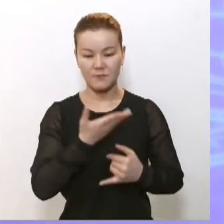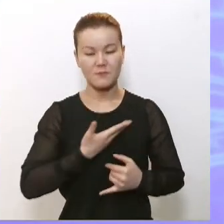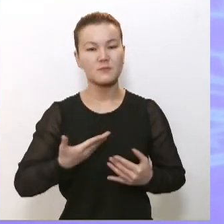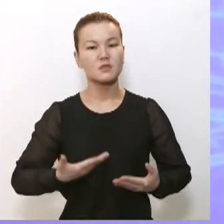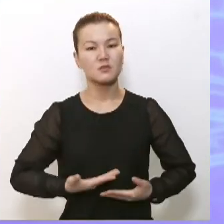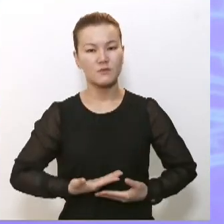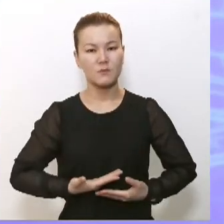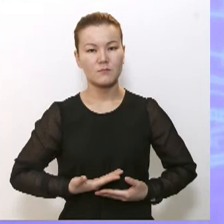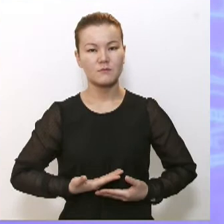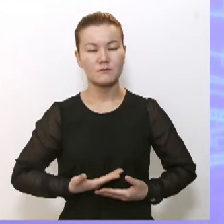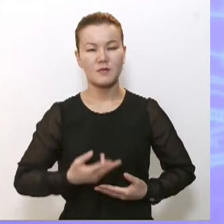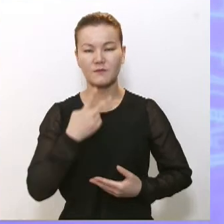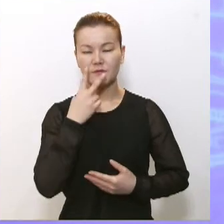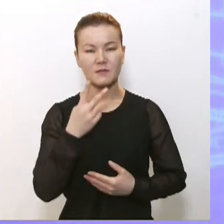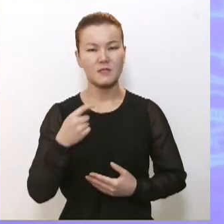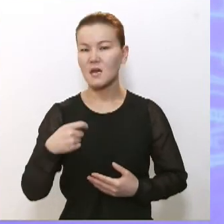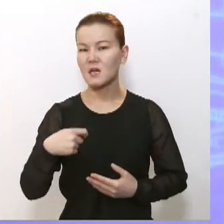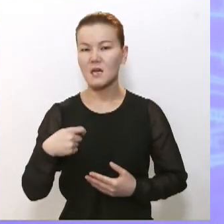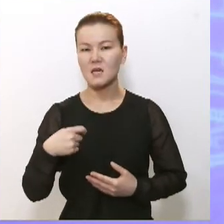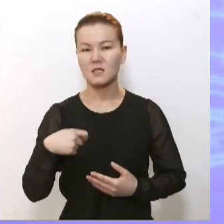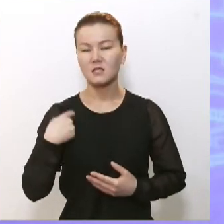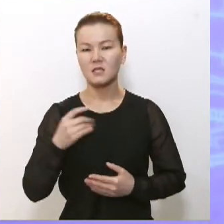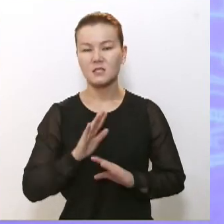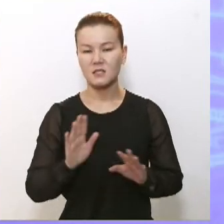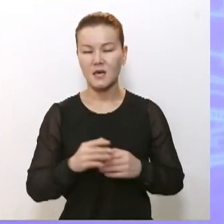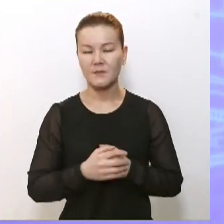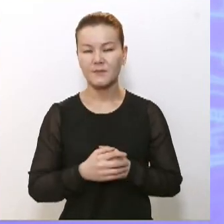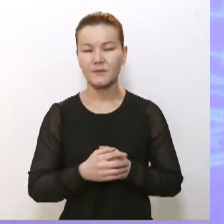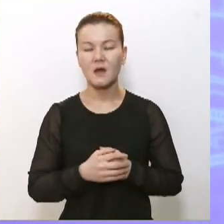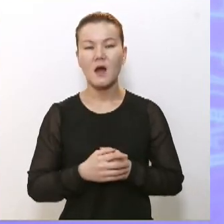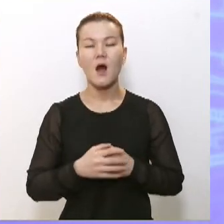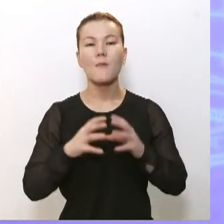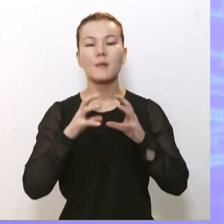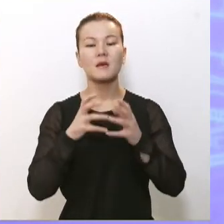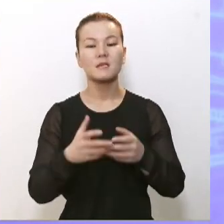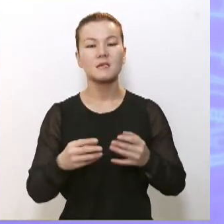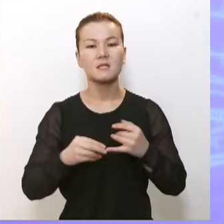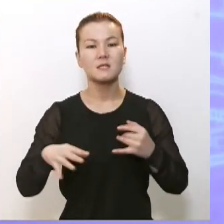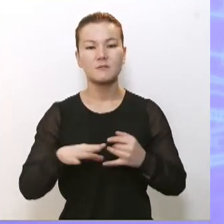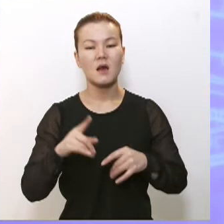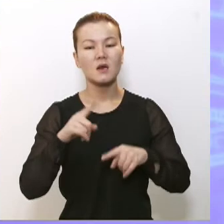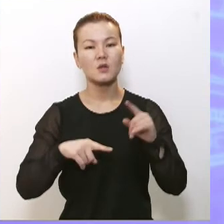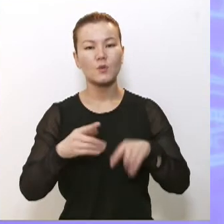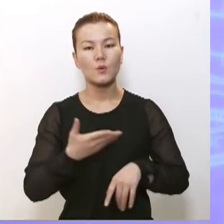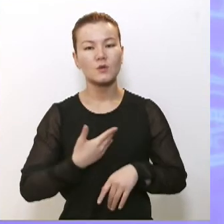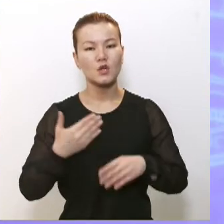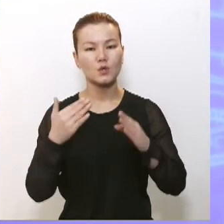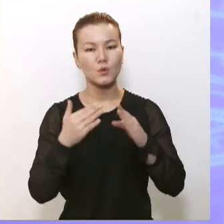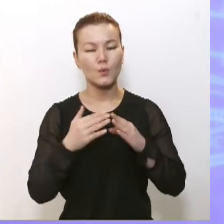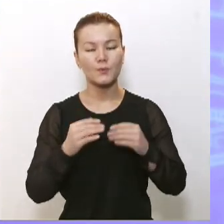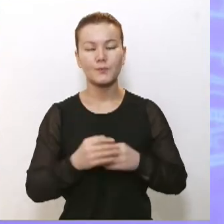зря планета земля родимый наш дом ребята